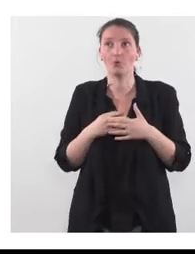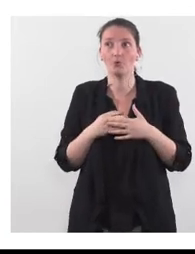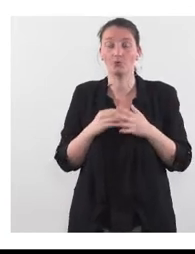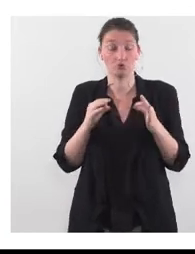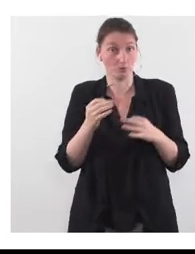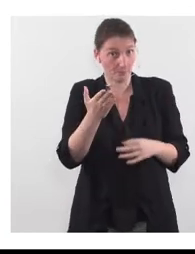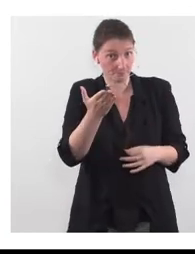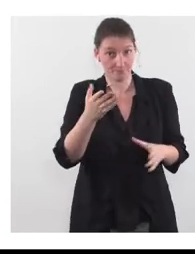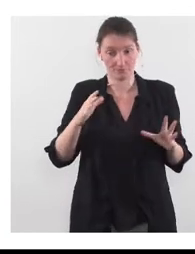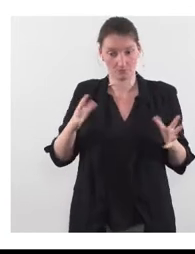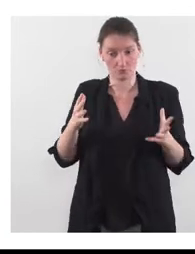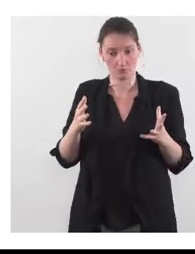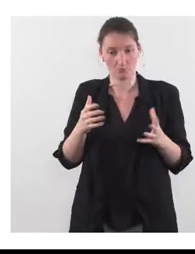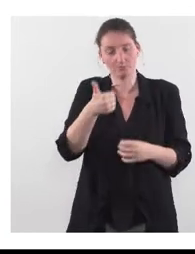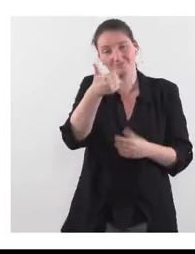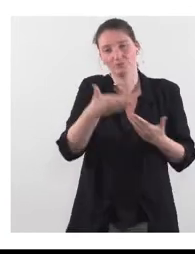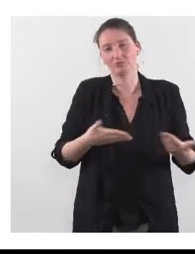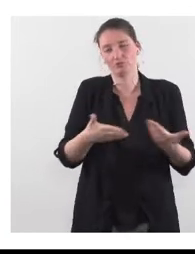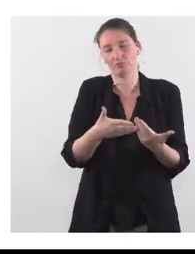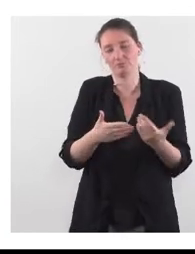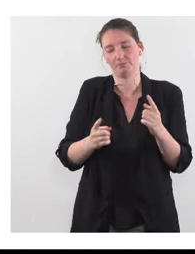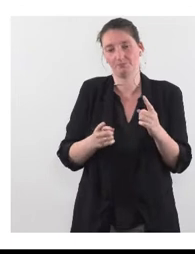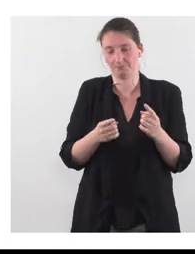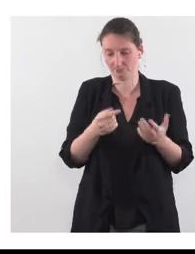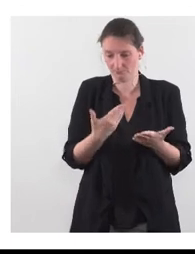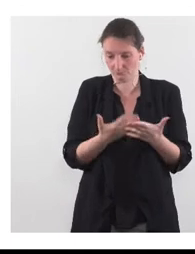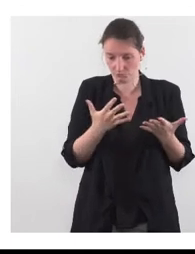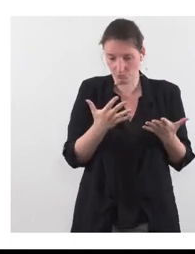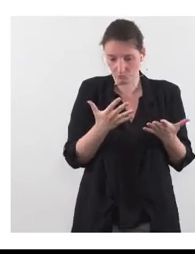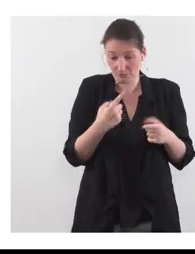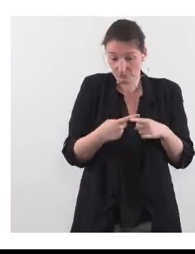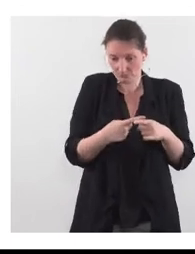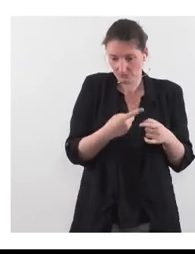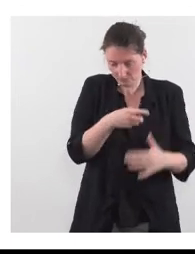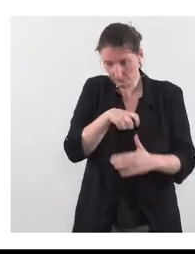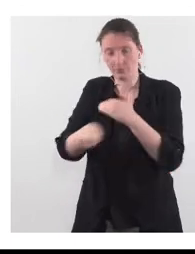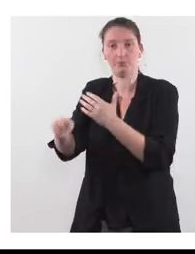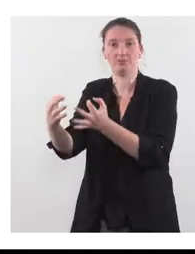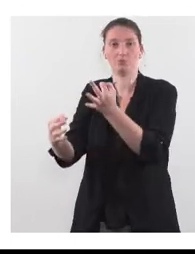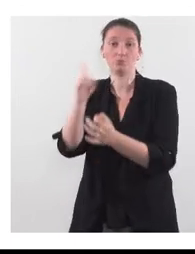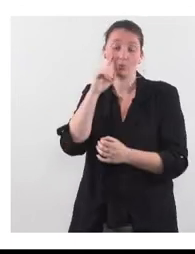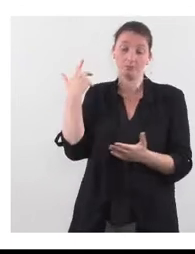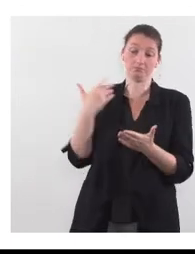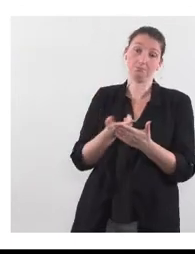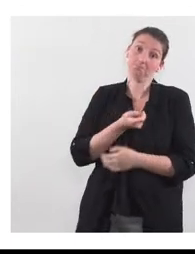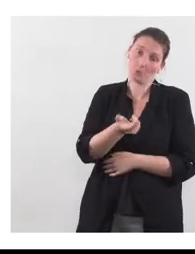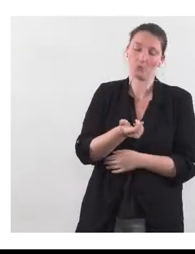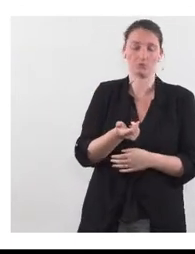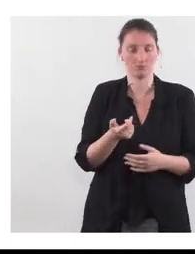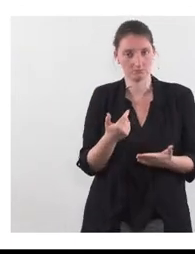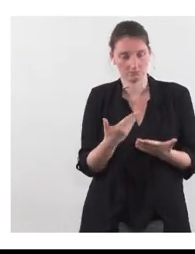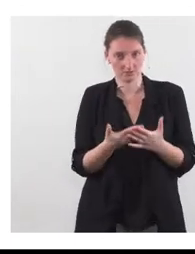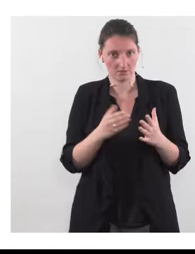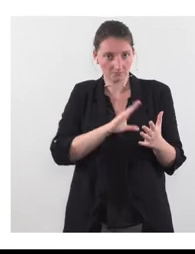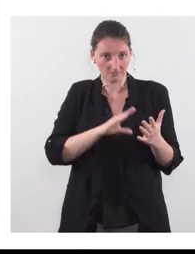comment justement apporter un des cas qui est très important vers le tribunal, parce que jusque-là, nous n'en avons pas eu beaucoup, pour permettre